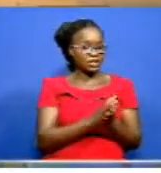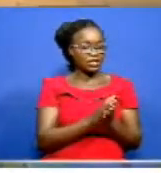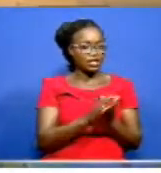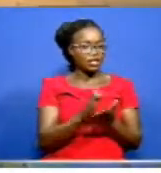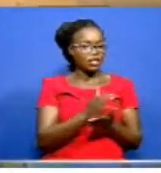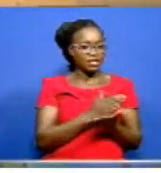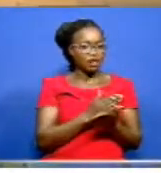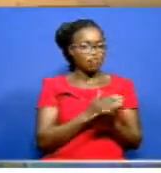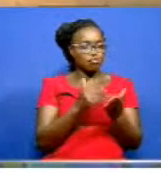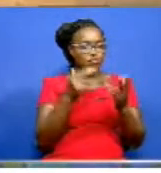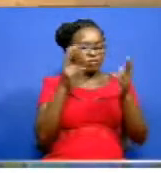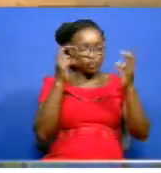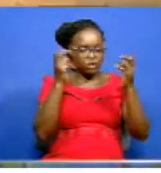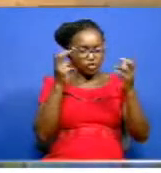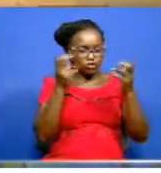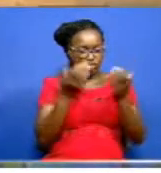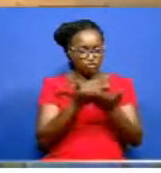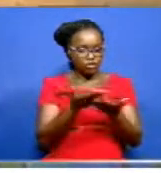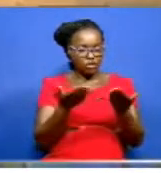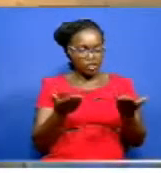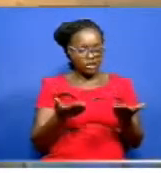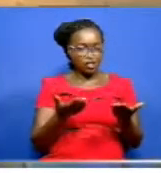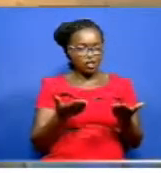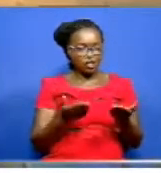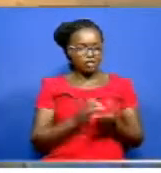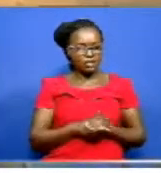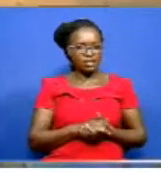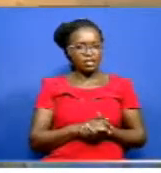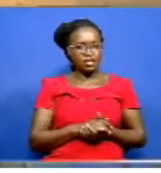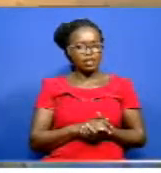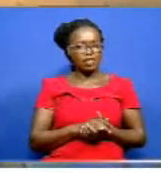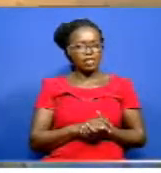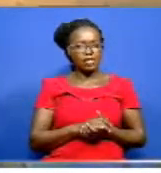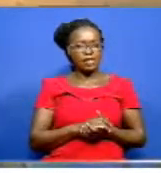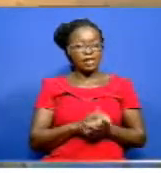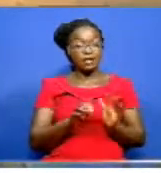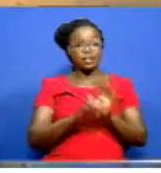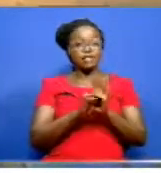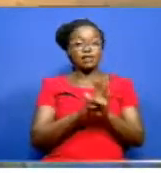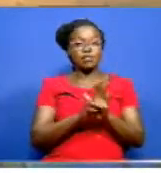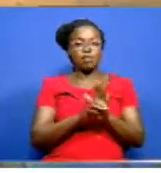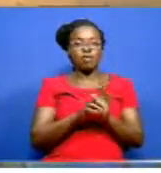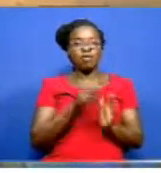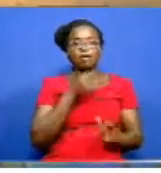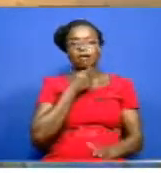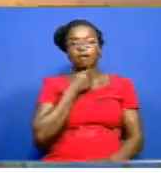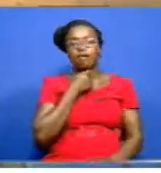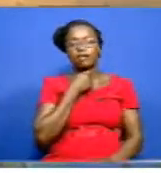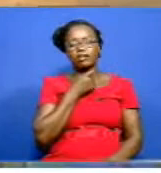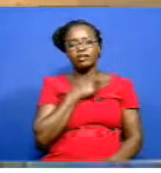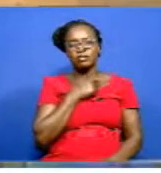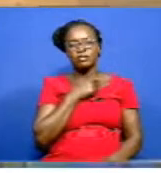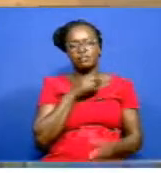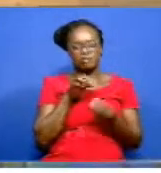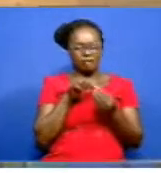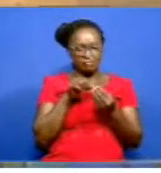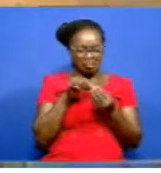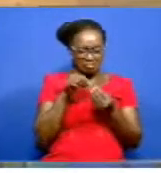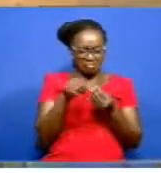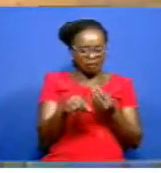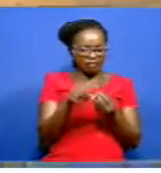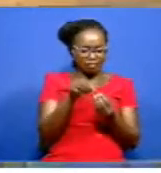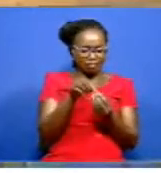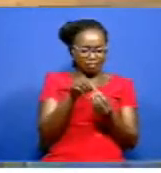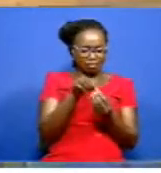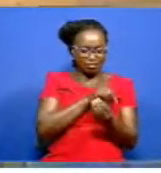issues. So tunaweza sema sasa tuchukue kitunguu, anza kupeel moja kwa moja.